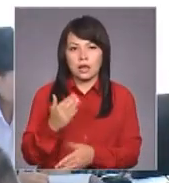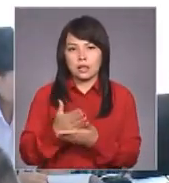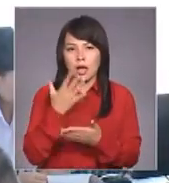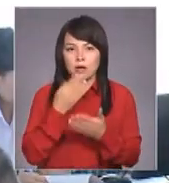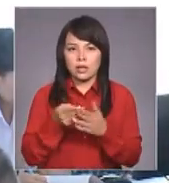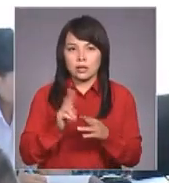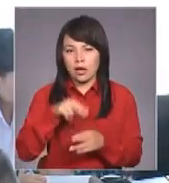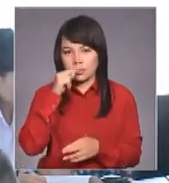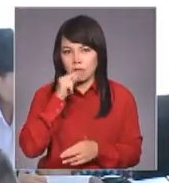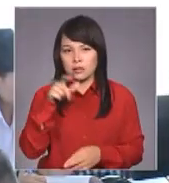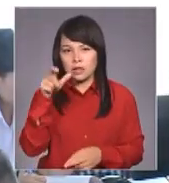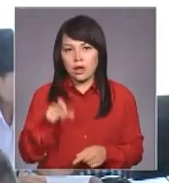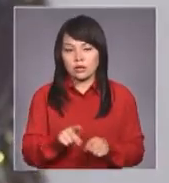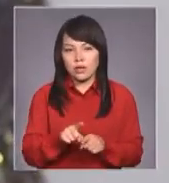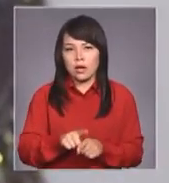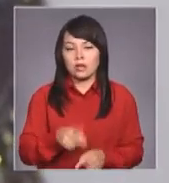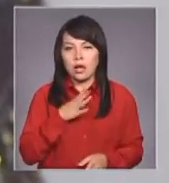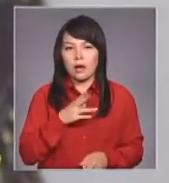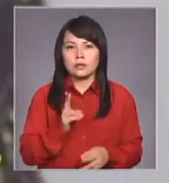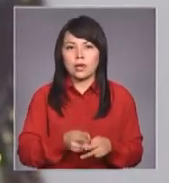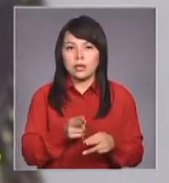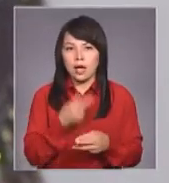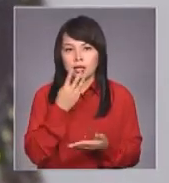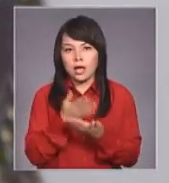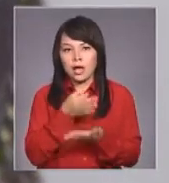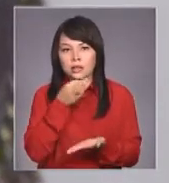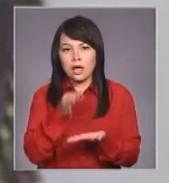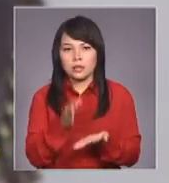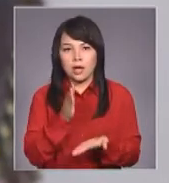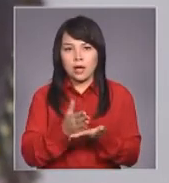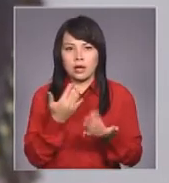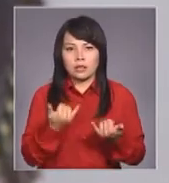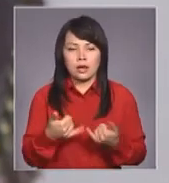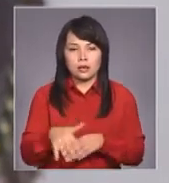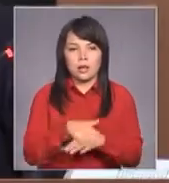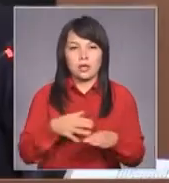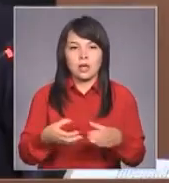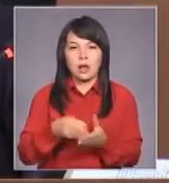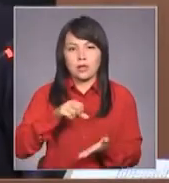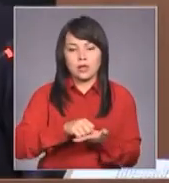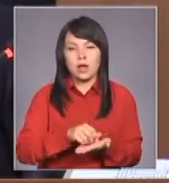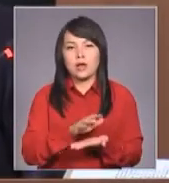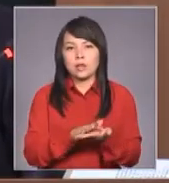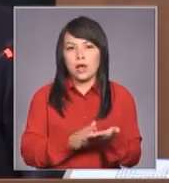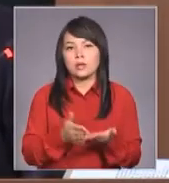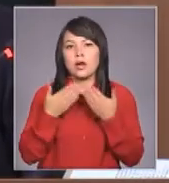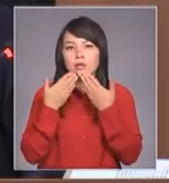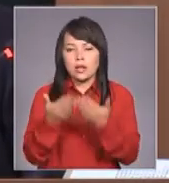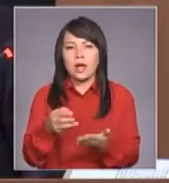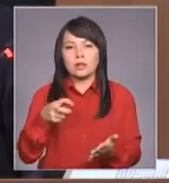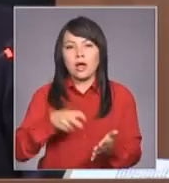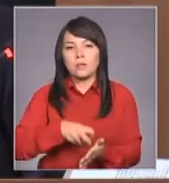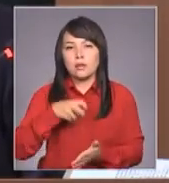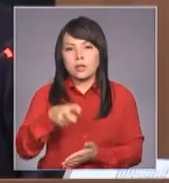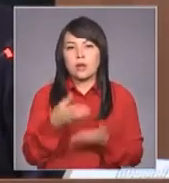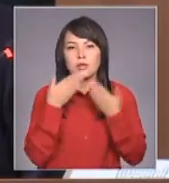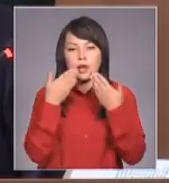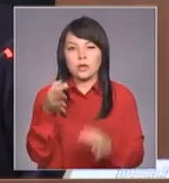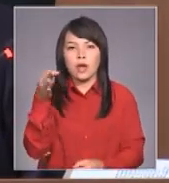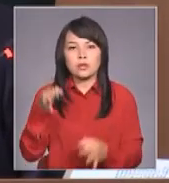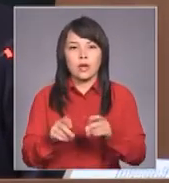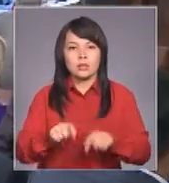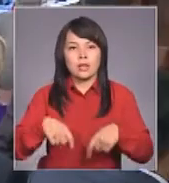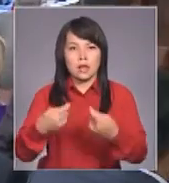тағылған айыптың негізсіз екенін айтады. Қорғаушылар қылмыстық істі тоқтату жайлы өтініш хатты судьяға тапсырды. Соттың